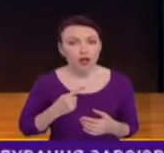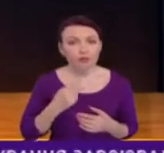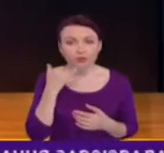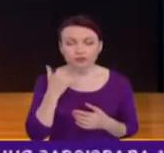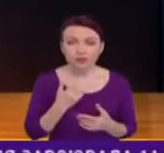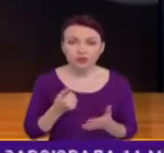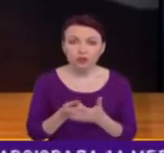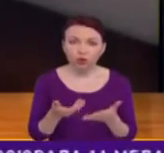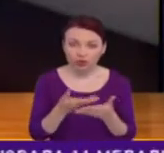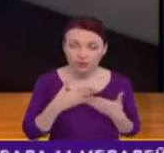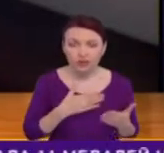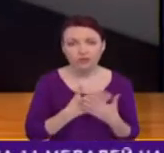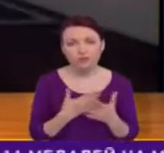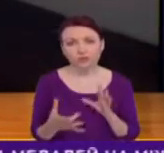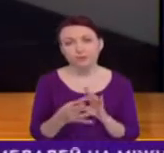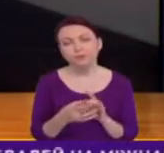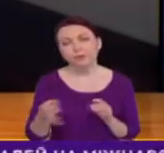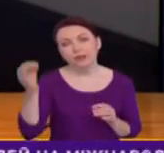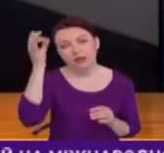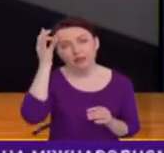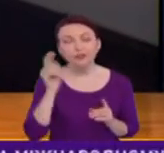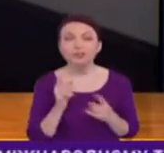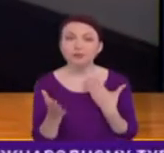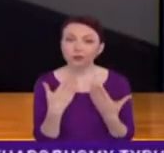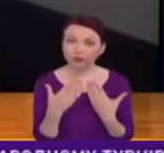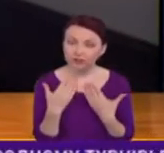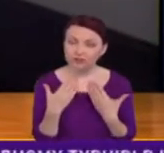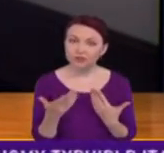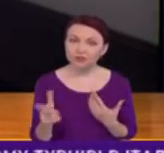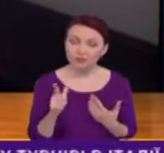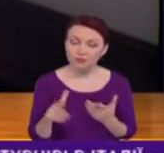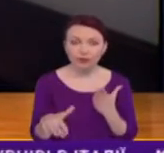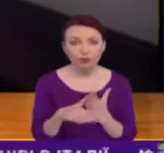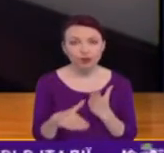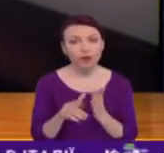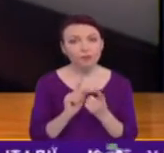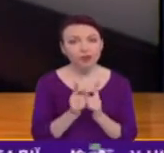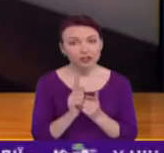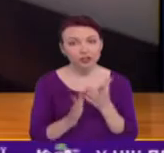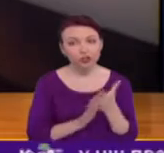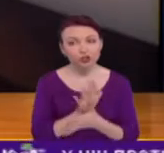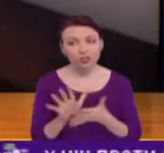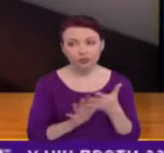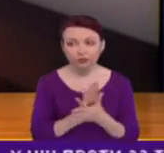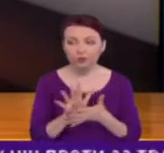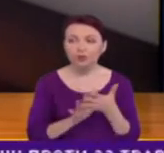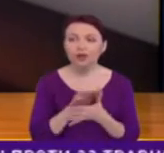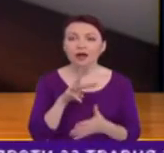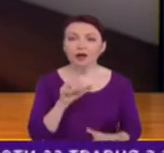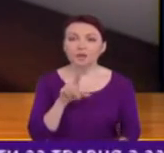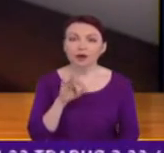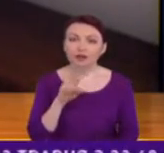вже активно долучайтеся. І, звичайно, нагадаю, що спілкуватись нам з вами допомагає перекладач жестової мови